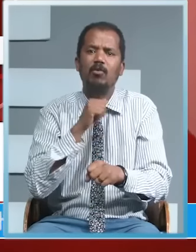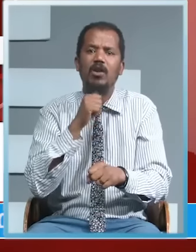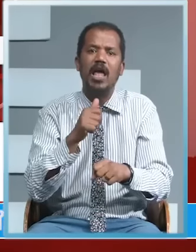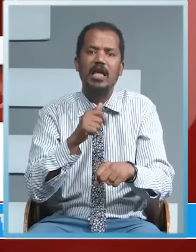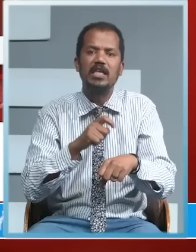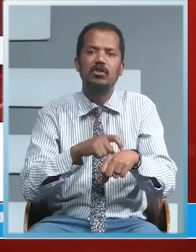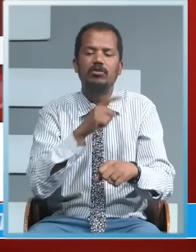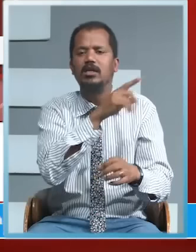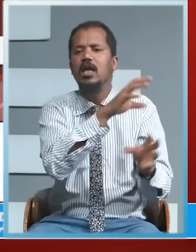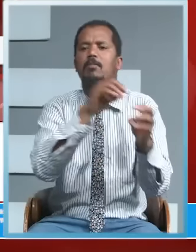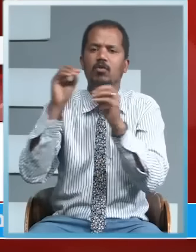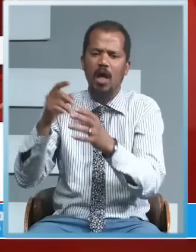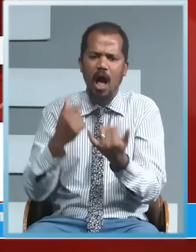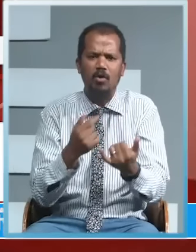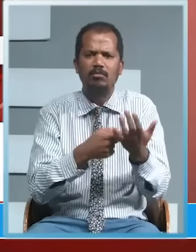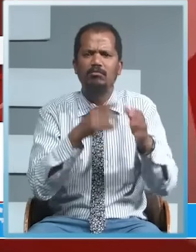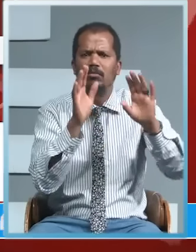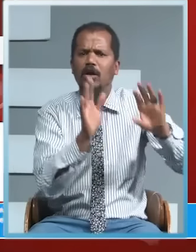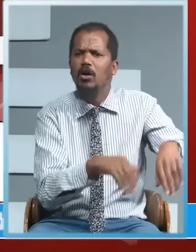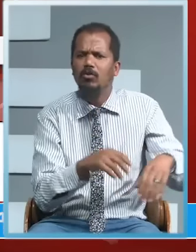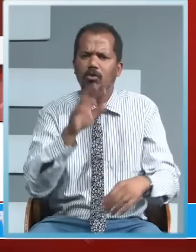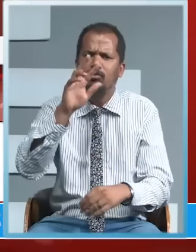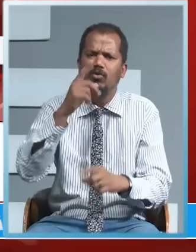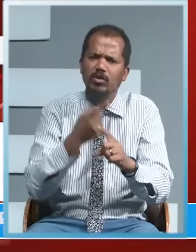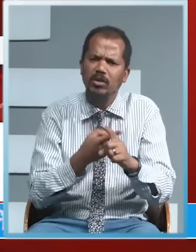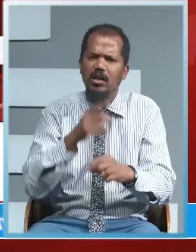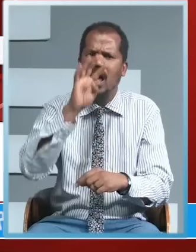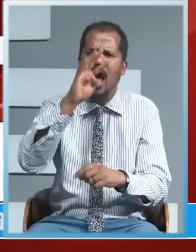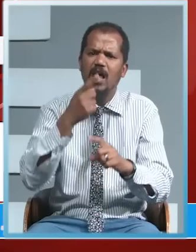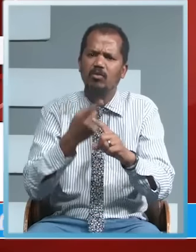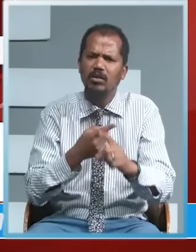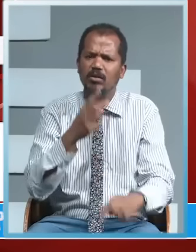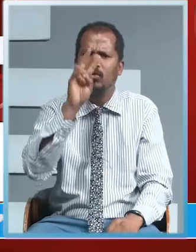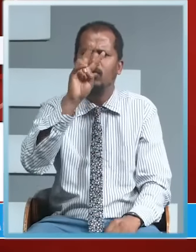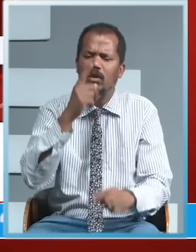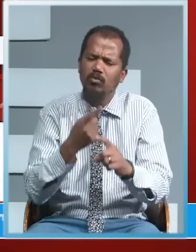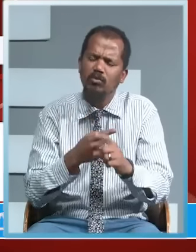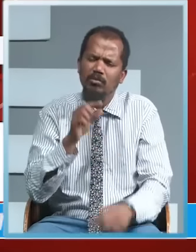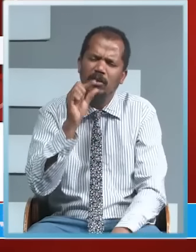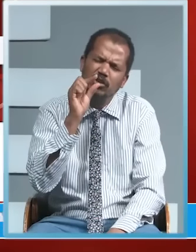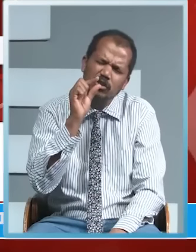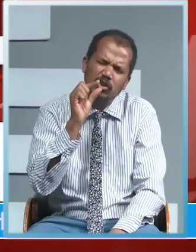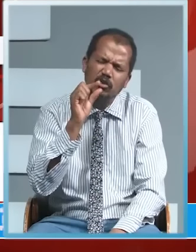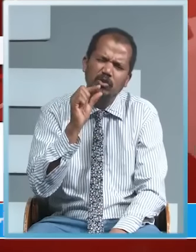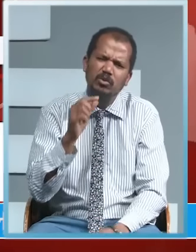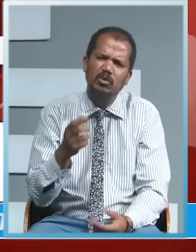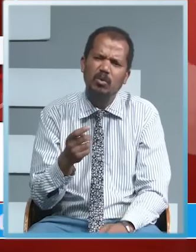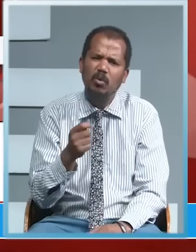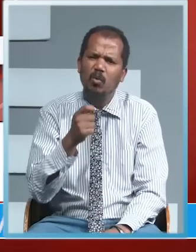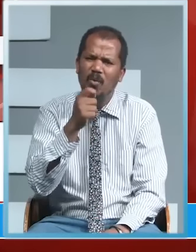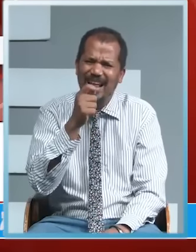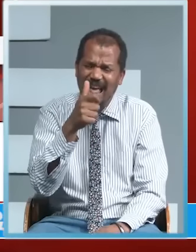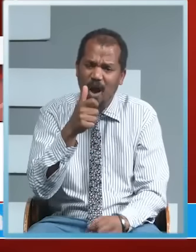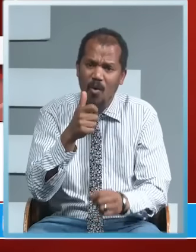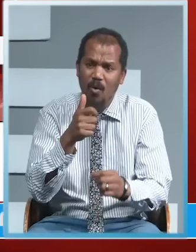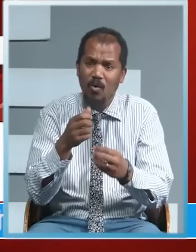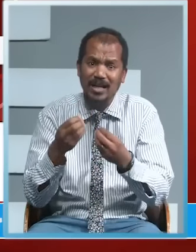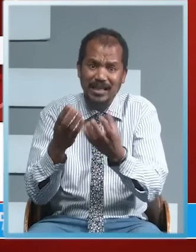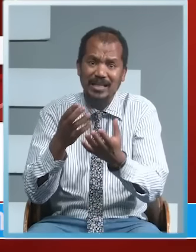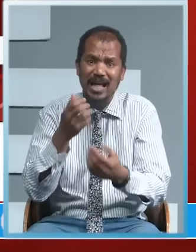ክፍያው የሚፈጸመው። አሁን ያ ቀርቶ ራሱ 3 ወር 4 ወር 2 ወር በትንሹ በቃ ወዲያውኑ ካሽ ተቀበልን